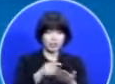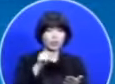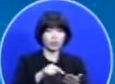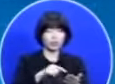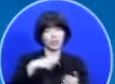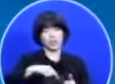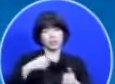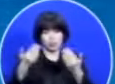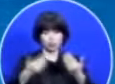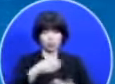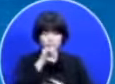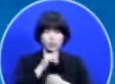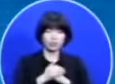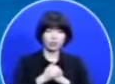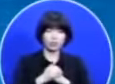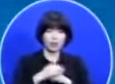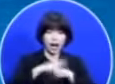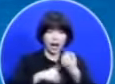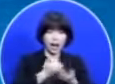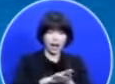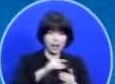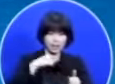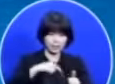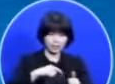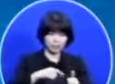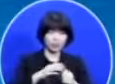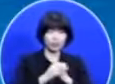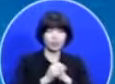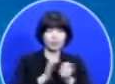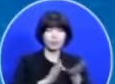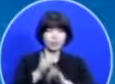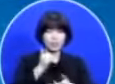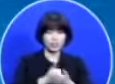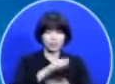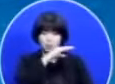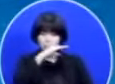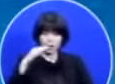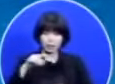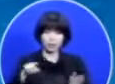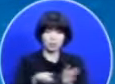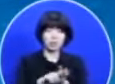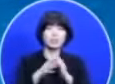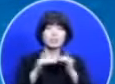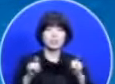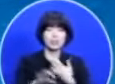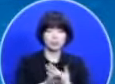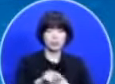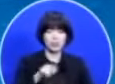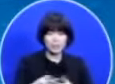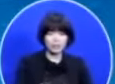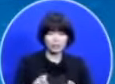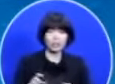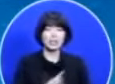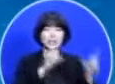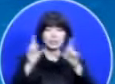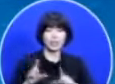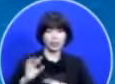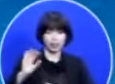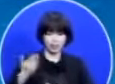있어요 성경이 예수를 제대로 믿는 사람이라면 이렇게 살아야 한다고